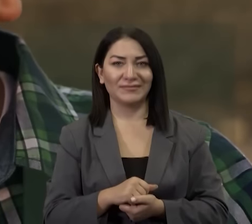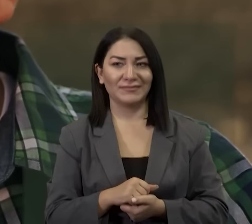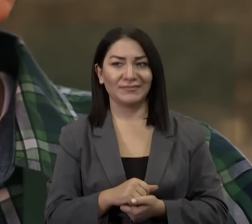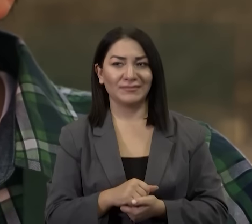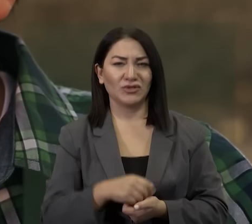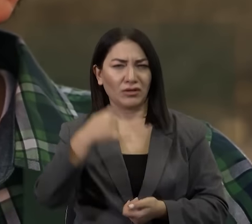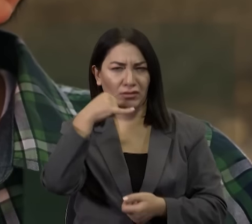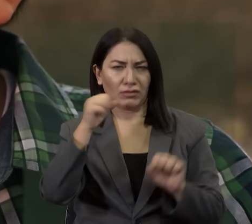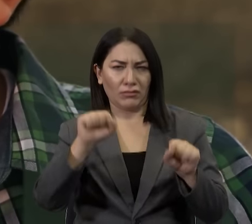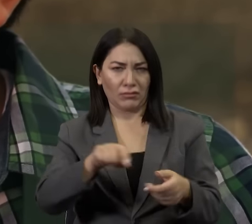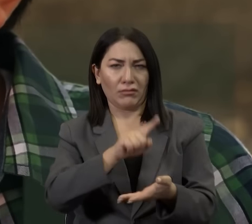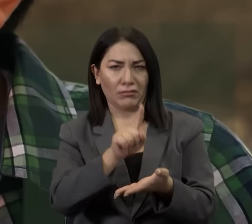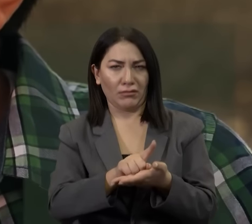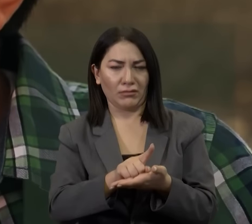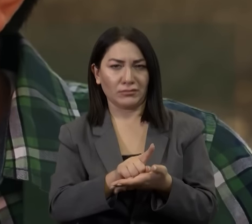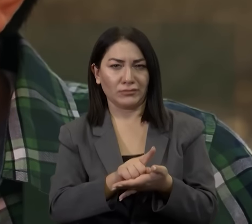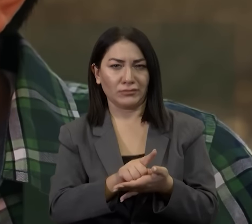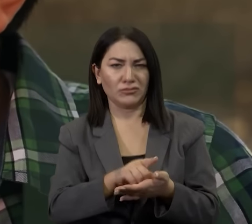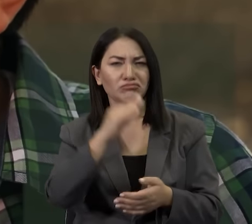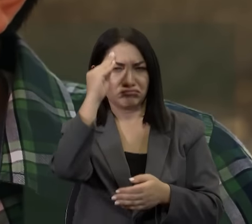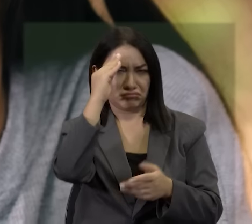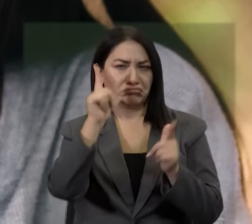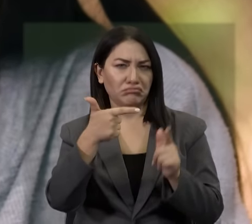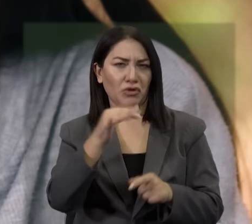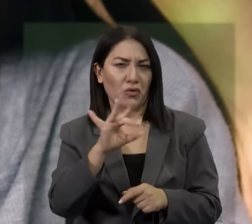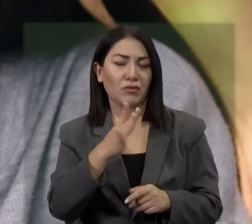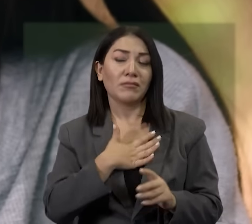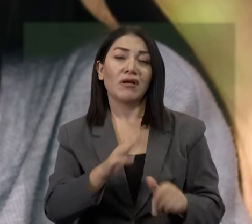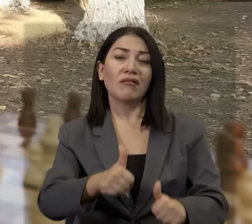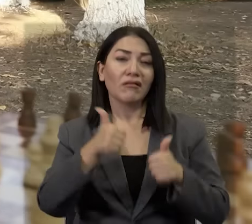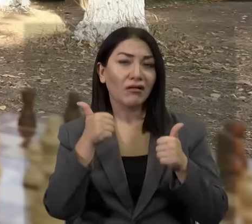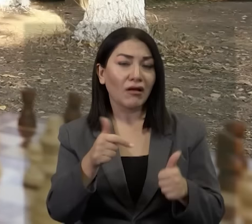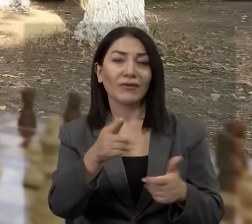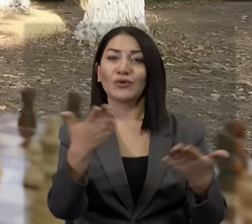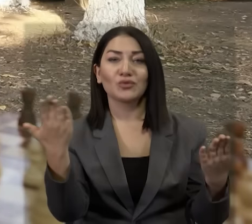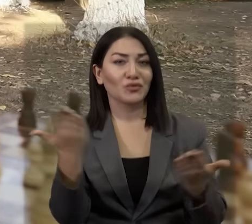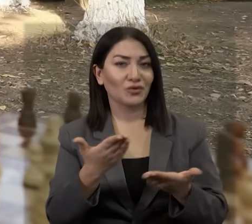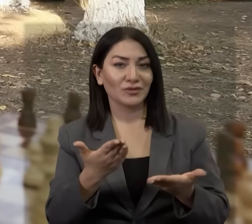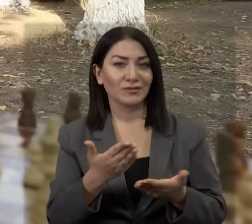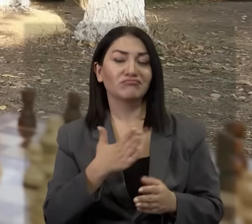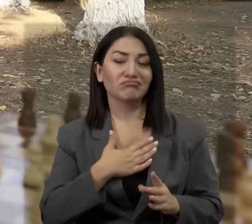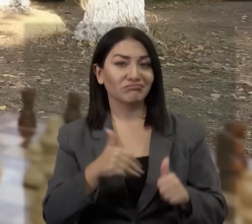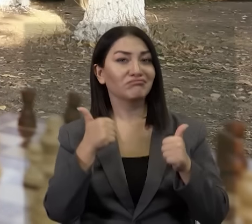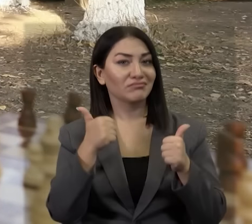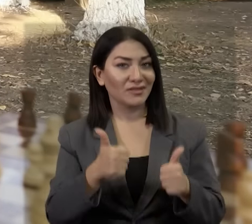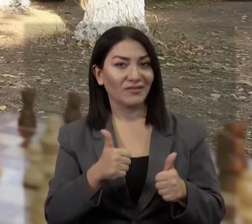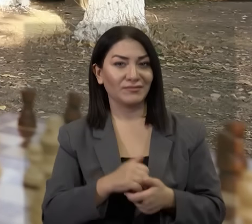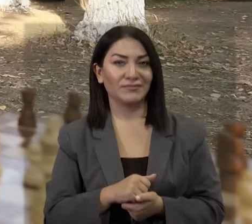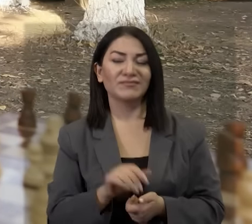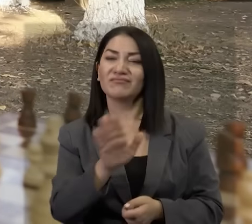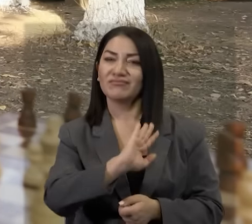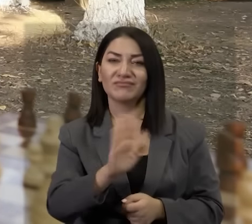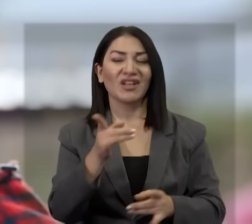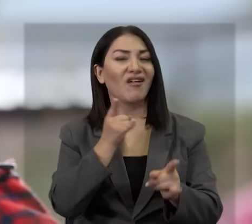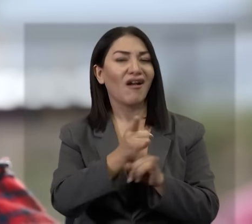Ո՞նց եք։ Էդ կարող էր հեռախոսով էլ հարցնել։ Համամիտ եմ Գորի հետ։ Մենք լավ ենք Արմեն ջան, դու ինչպես ես։ Լավ